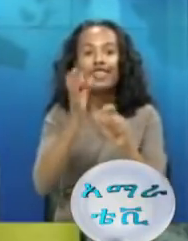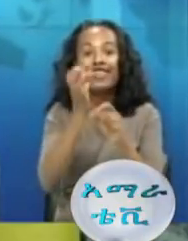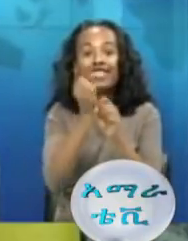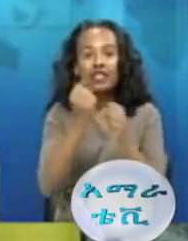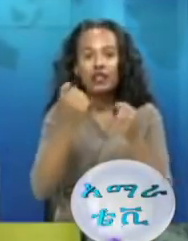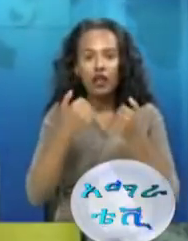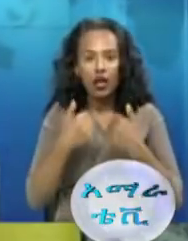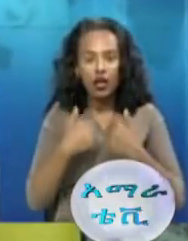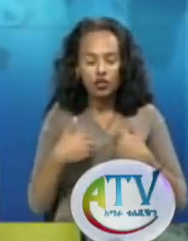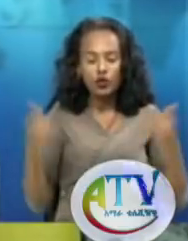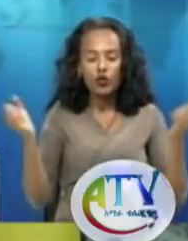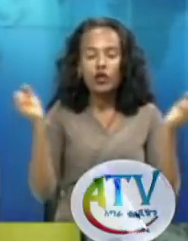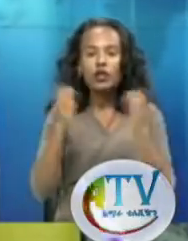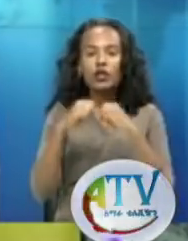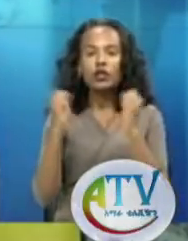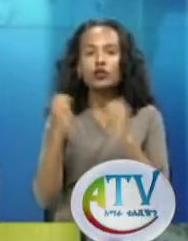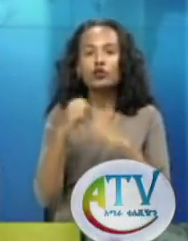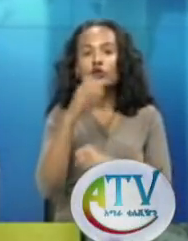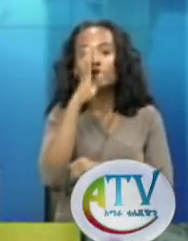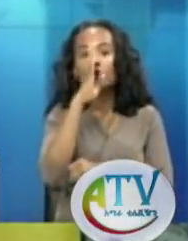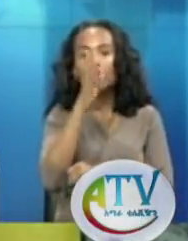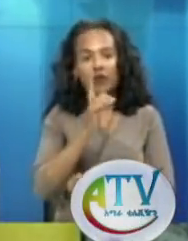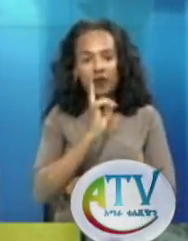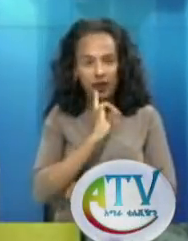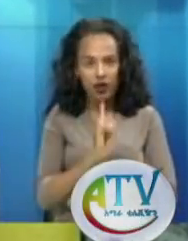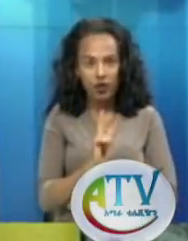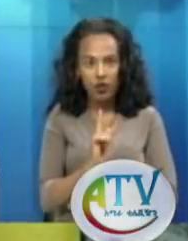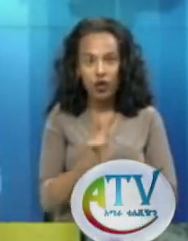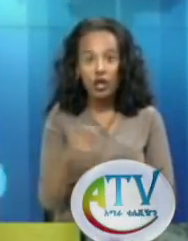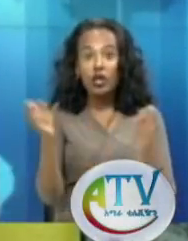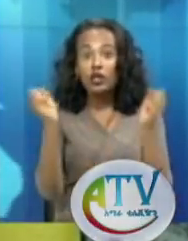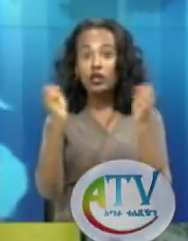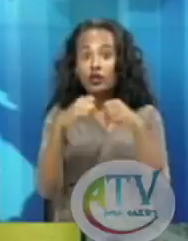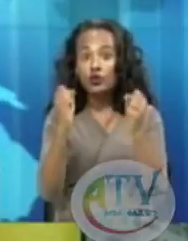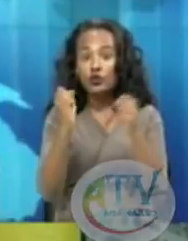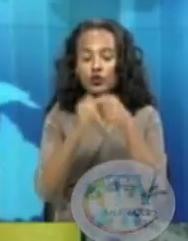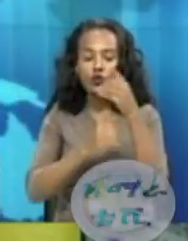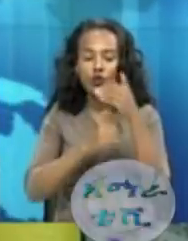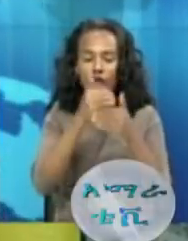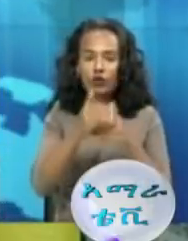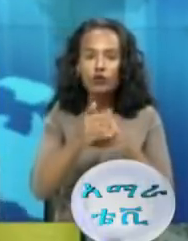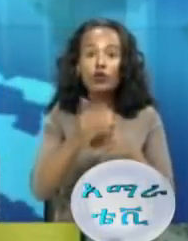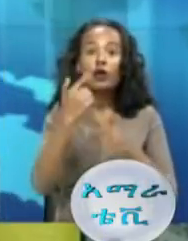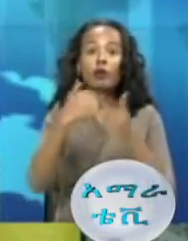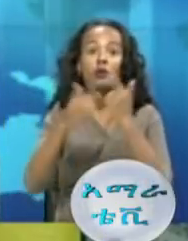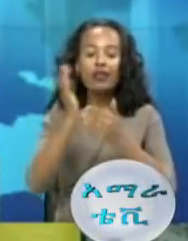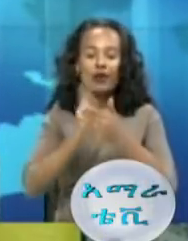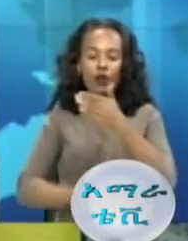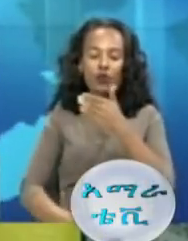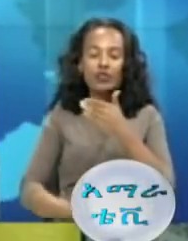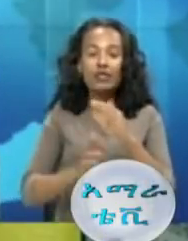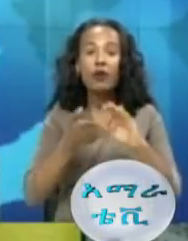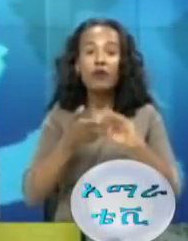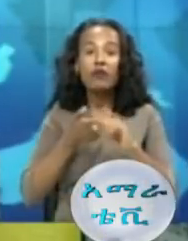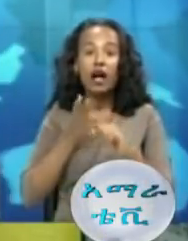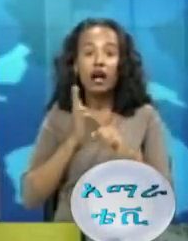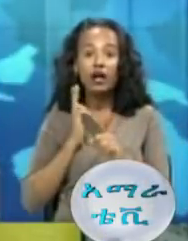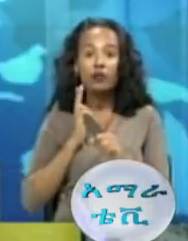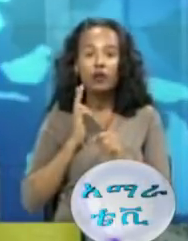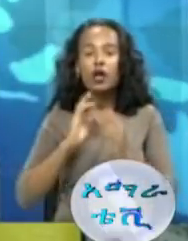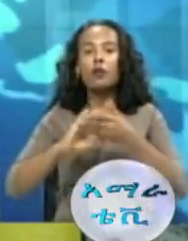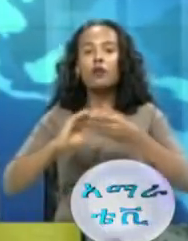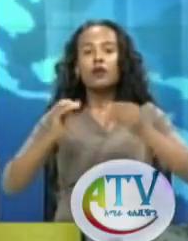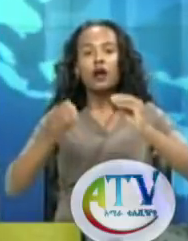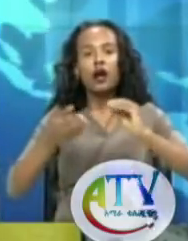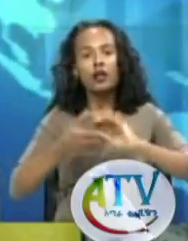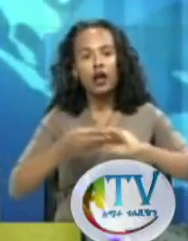ያላቸው ግጭቶች መፈጠር ነው። ግጭቶቹን ተከትሎ የመጣው የውስጥ መፈናቀልም